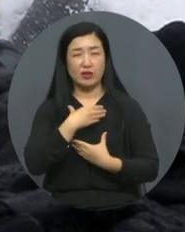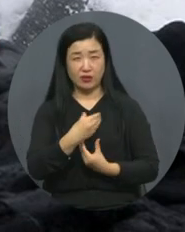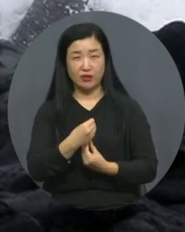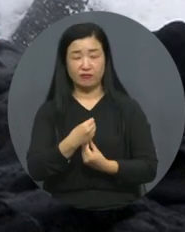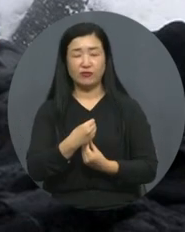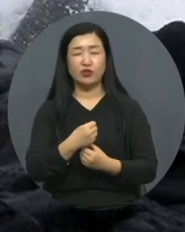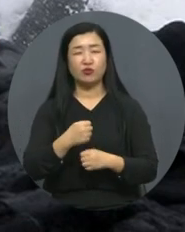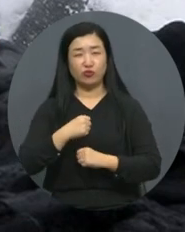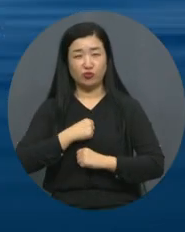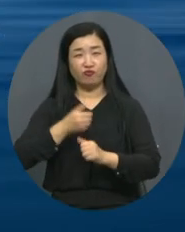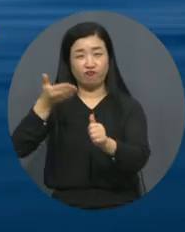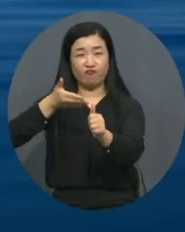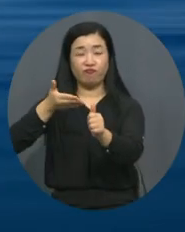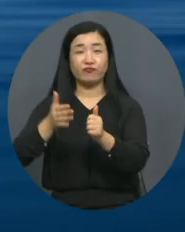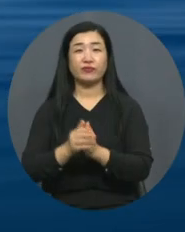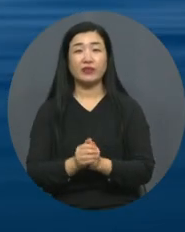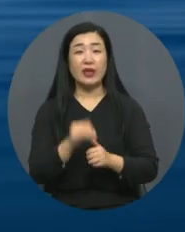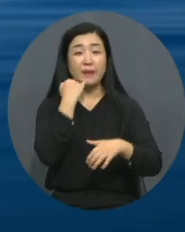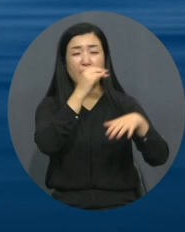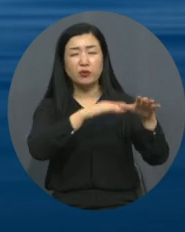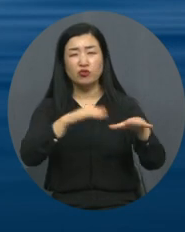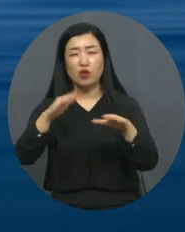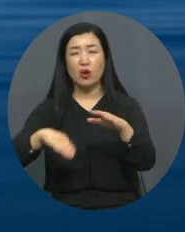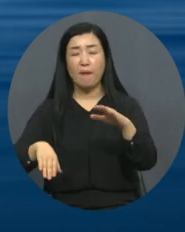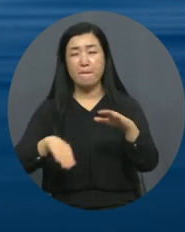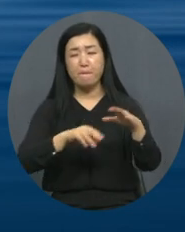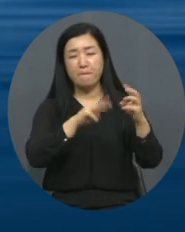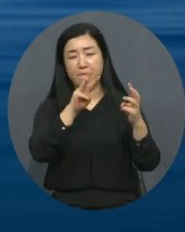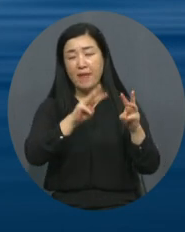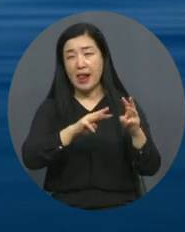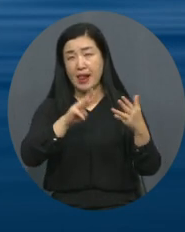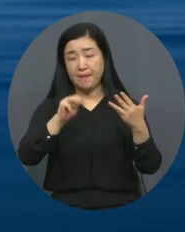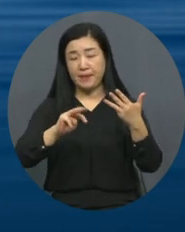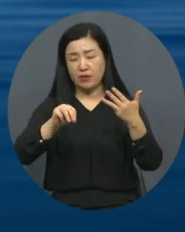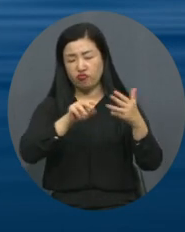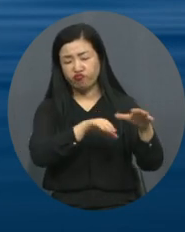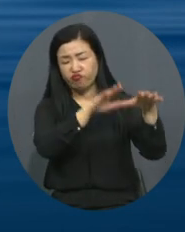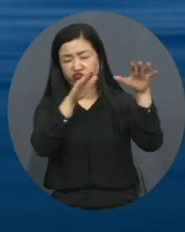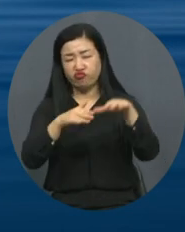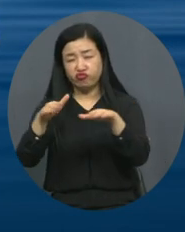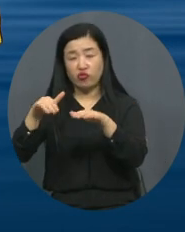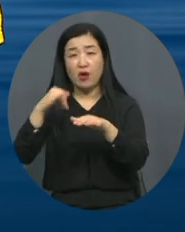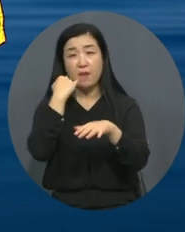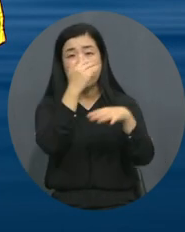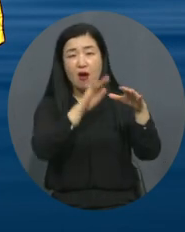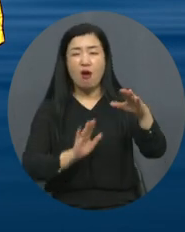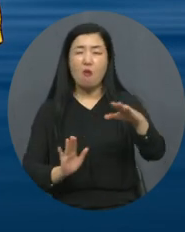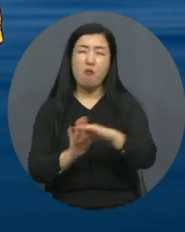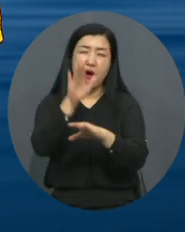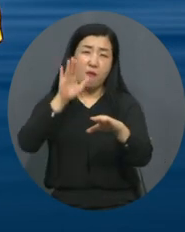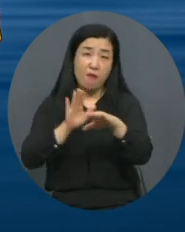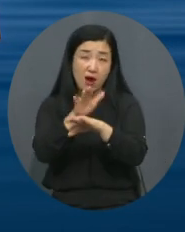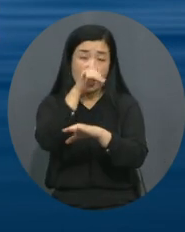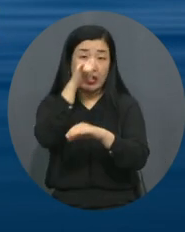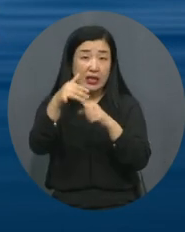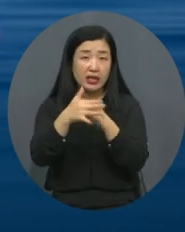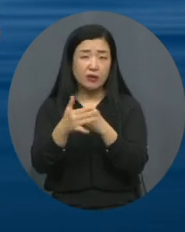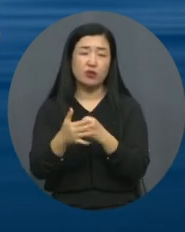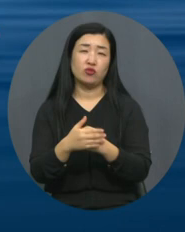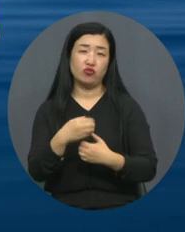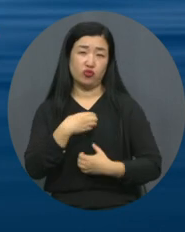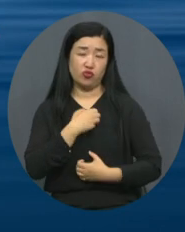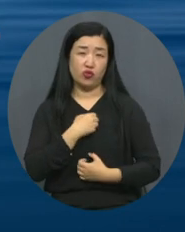잘 해주시기 바랍니다 바다의 물결은 최고 8m까지 무척 거세게 얘기했고 해안으로 넣을성 파도가 세차게 밀려오겠습니다